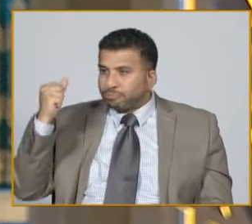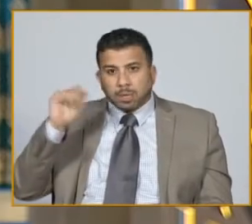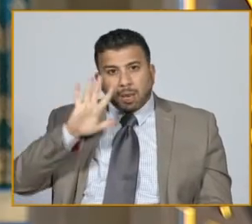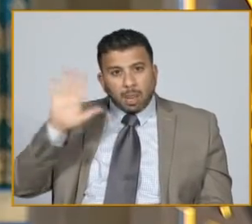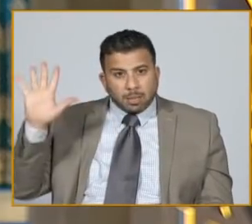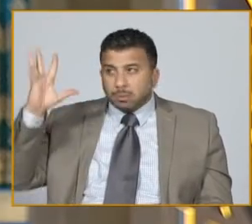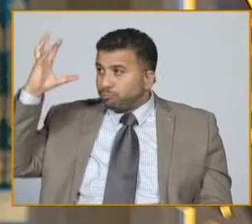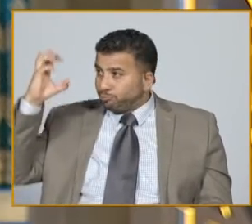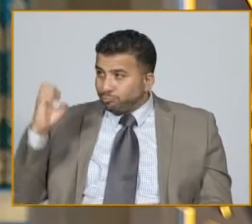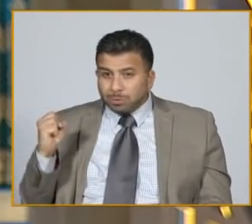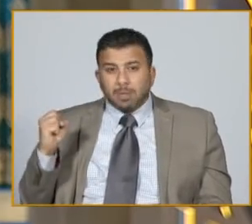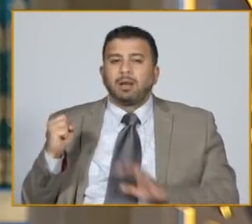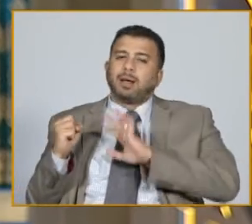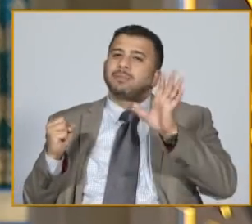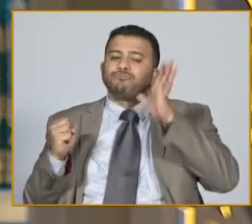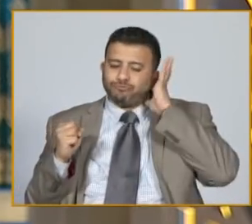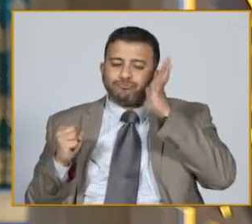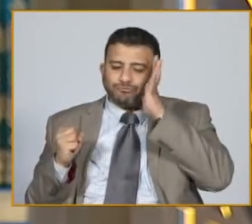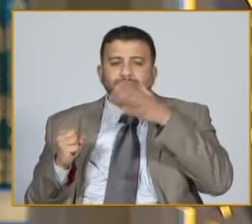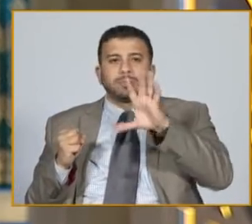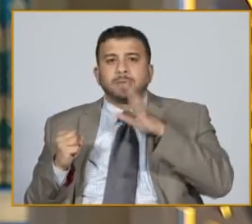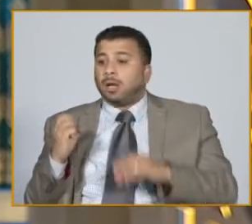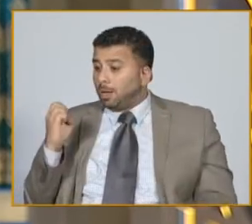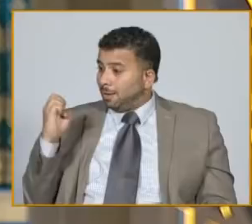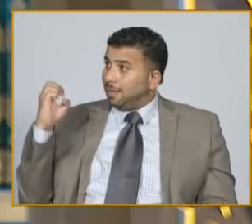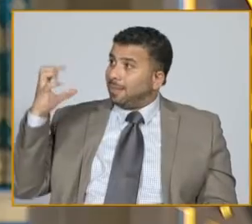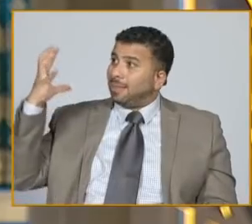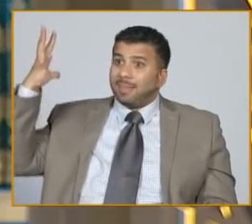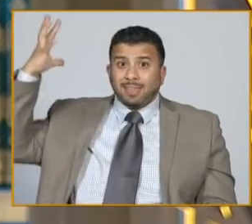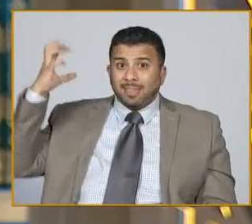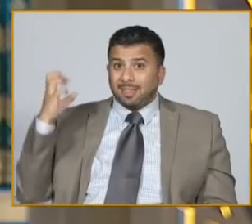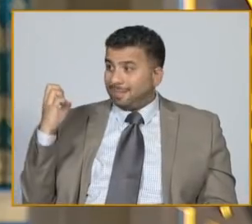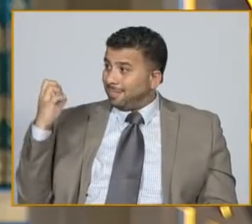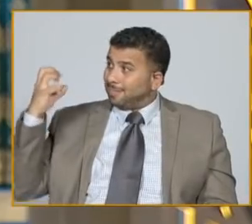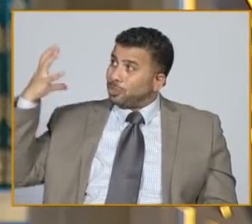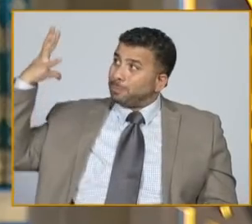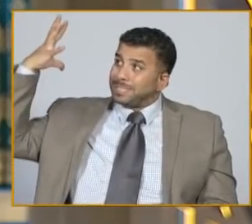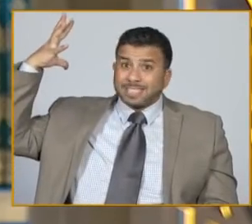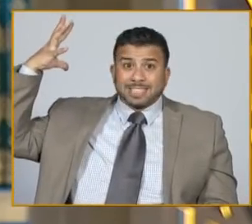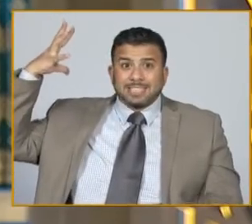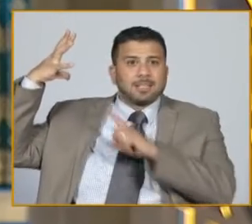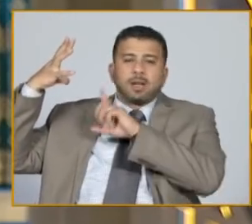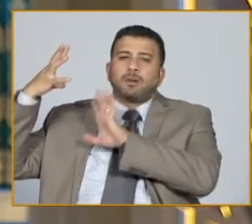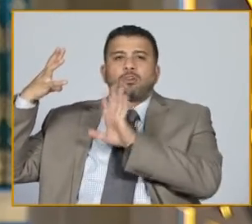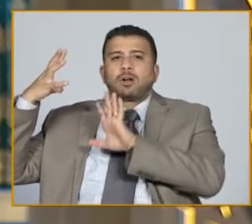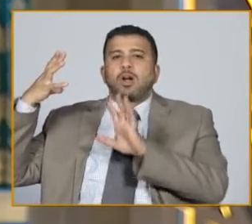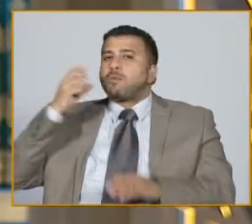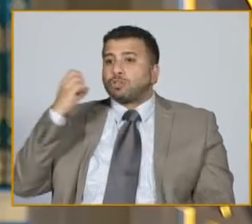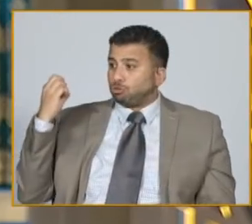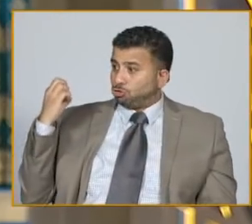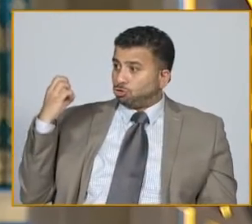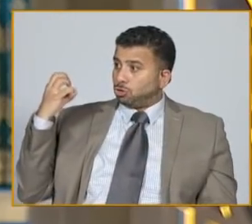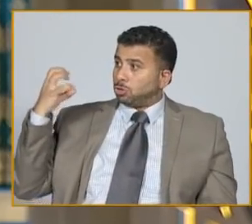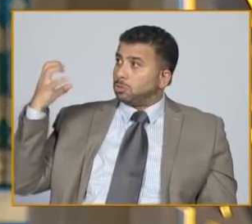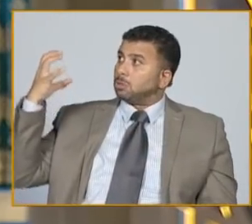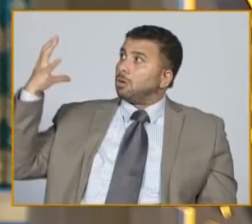طلوع الشمس كذلك، عند غروب الشمس وعند طلوع الشمس كذلك. عند طلوع الشمس لا، حتى ترتفع قيد رمح،